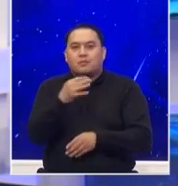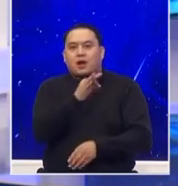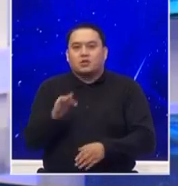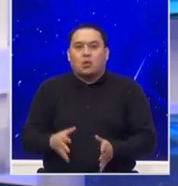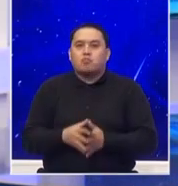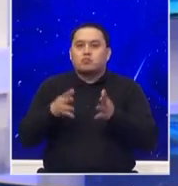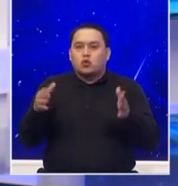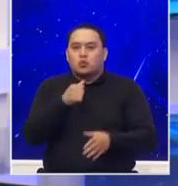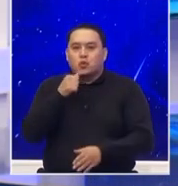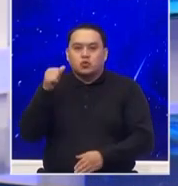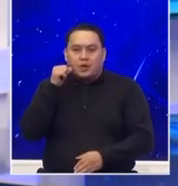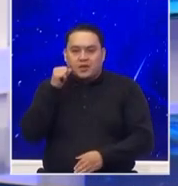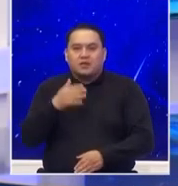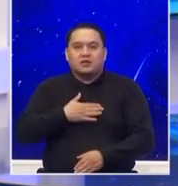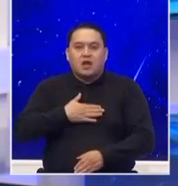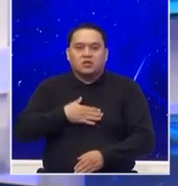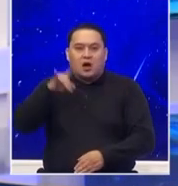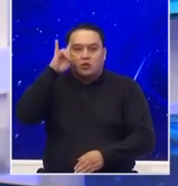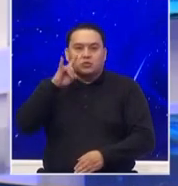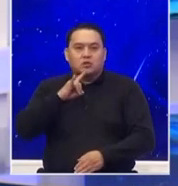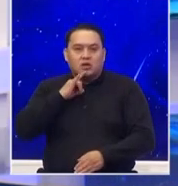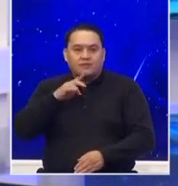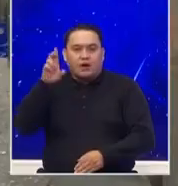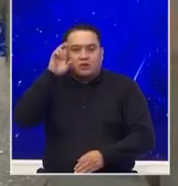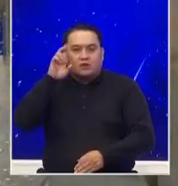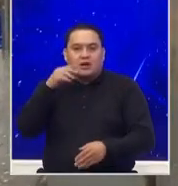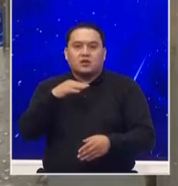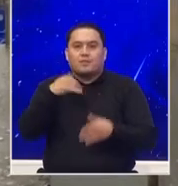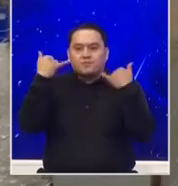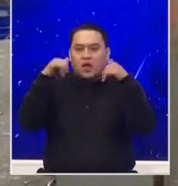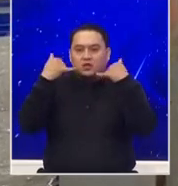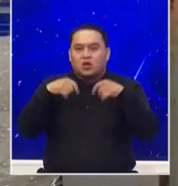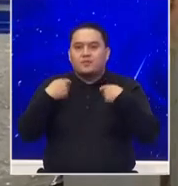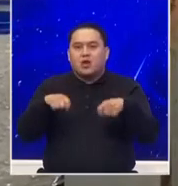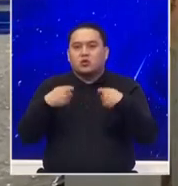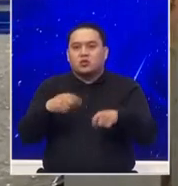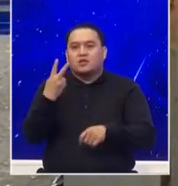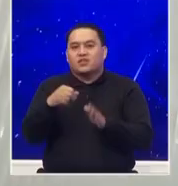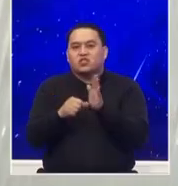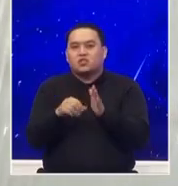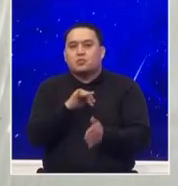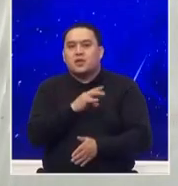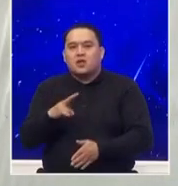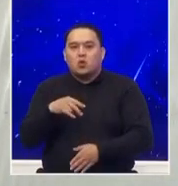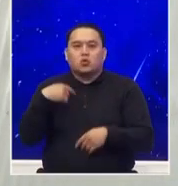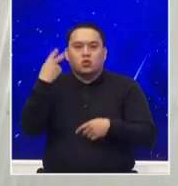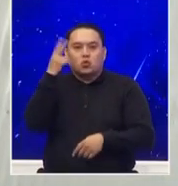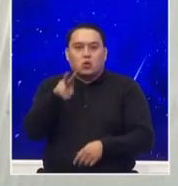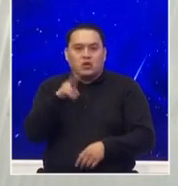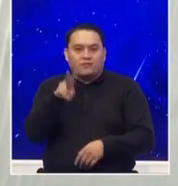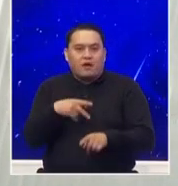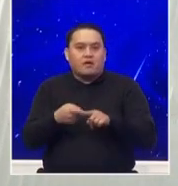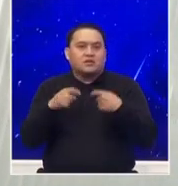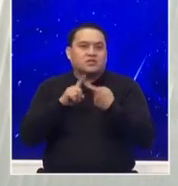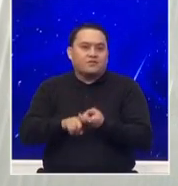3% больше, чем годом ранее. Наша страна экспортировала говядины почти на 26 миллионов долларов. В Министерстве сельского